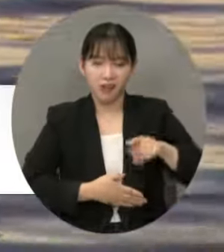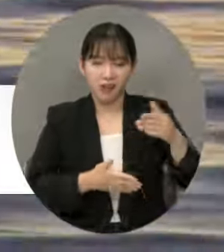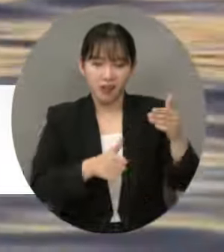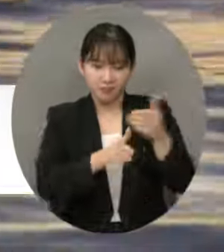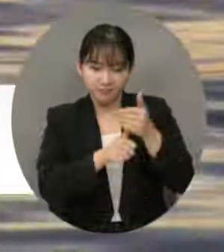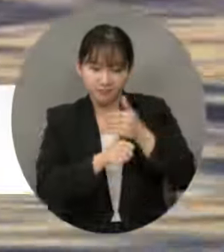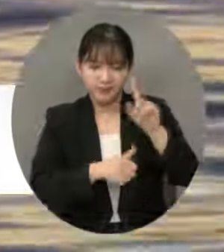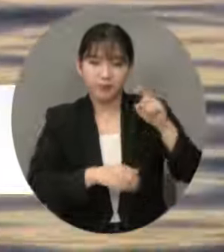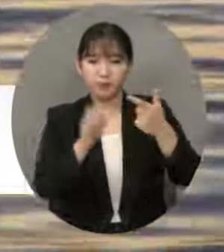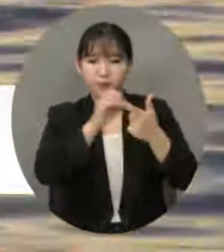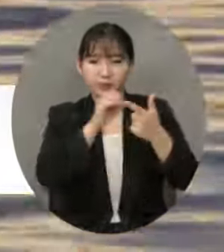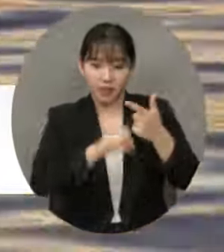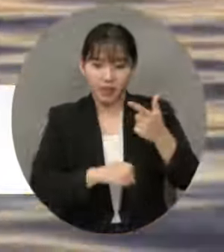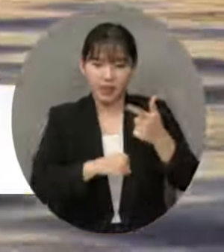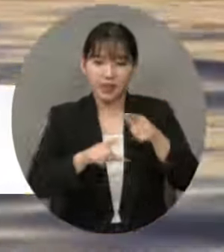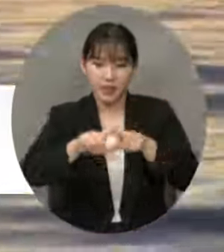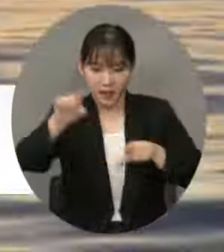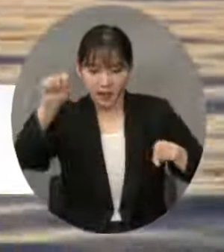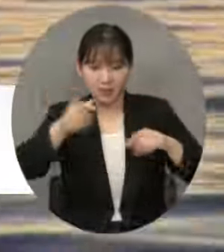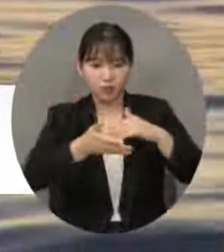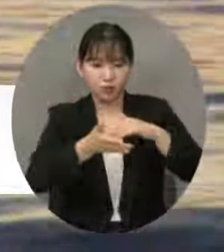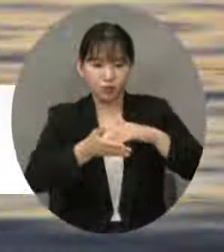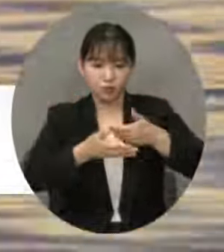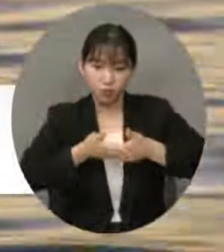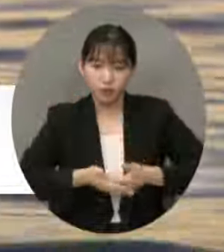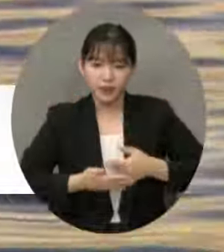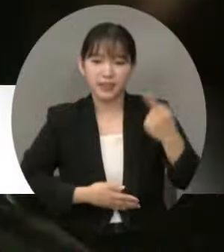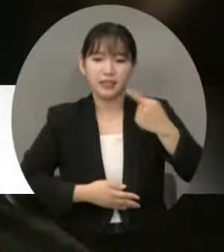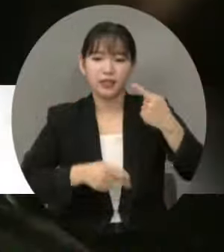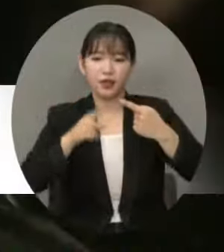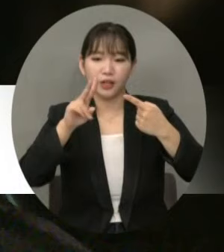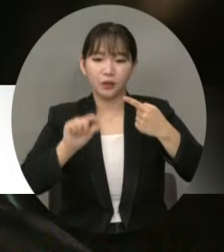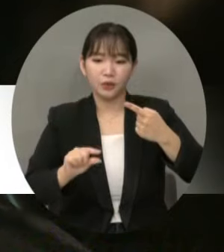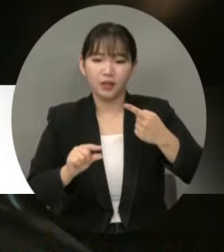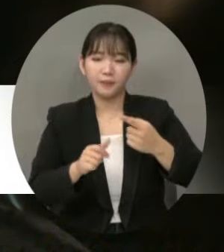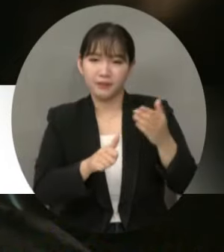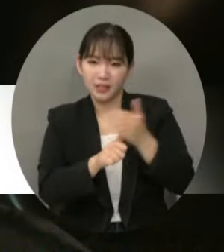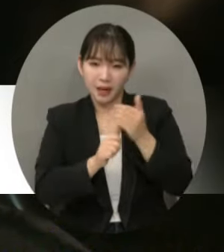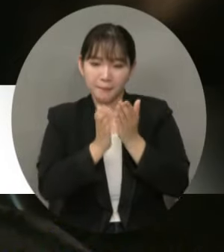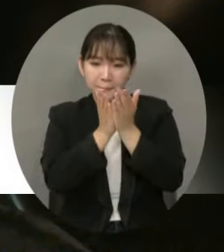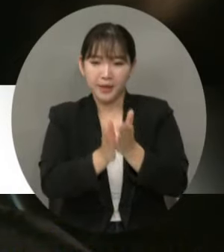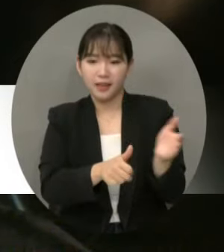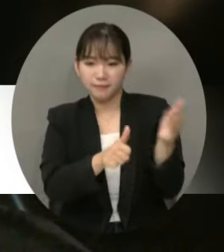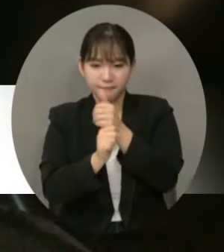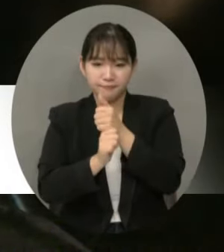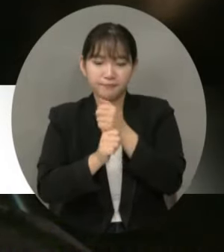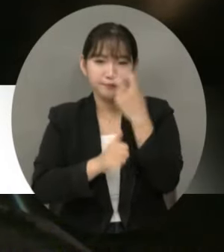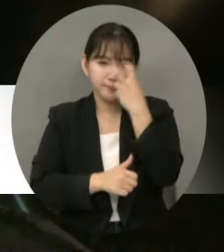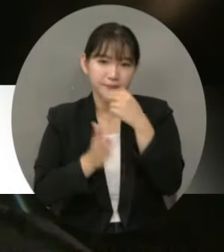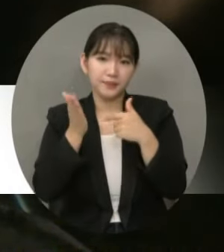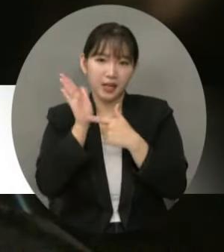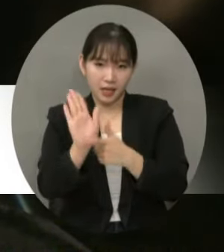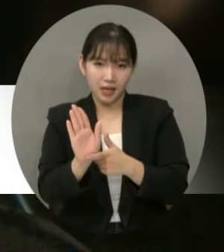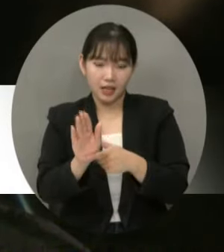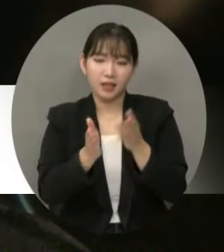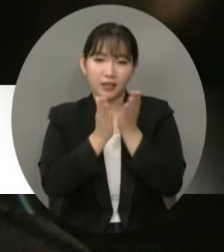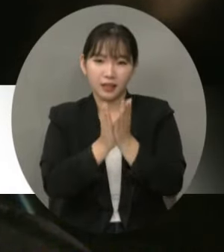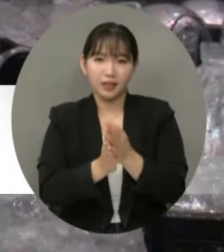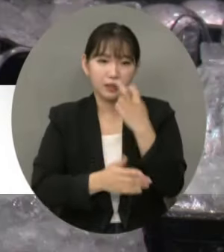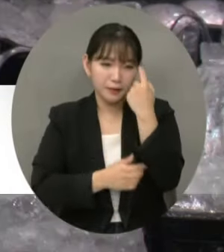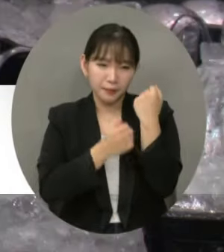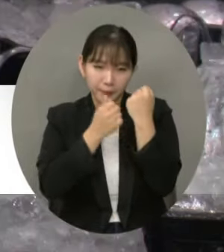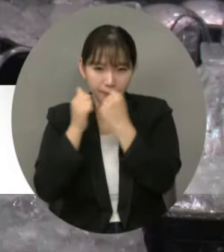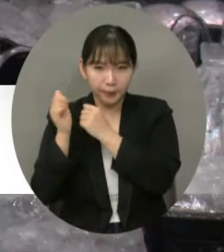어획량의 16%에 달하는 천여 킬로그램의 갈치를 잡은 안강망 어선을 검거했다고 밝혔습니다. 해당 어선은 단속을